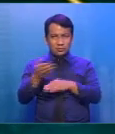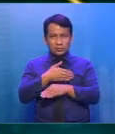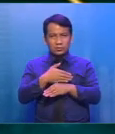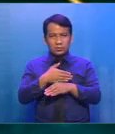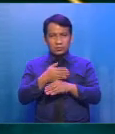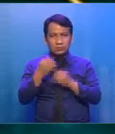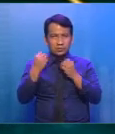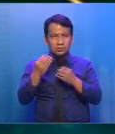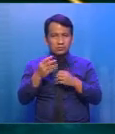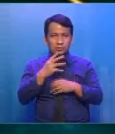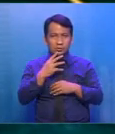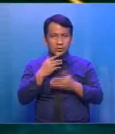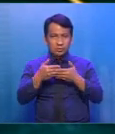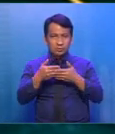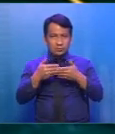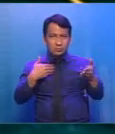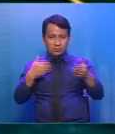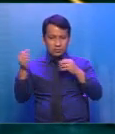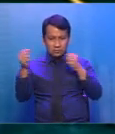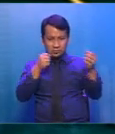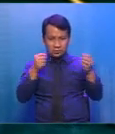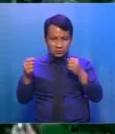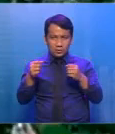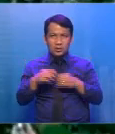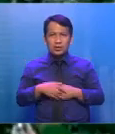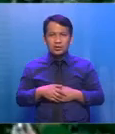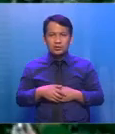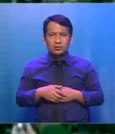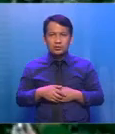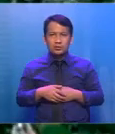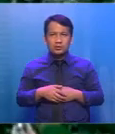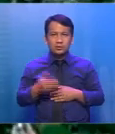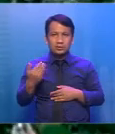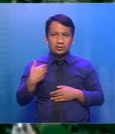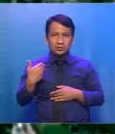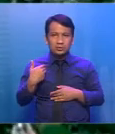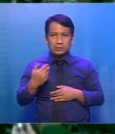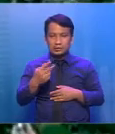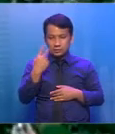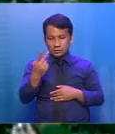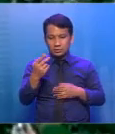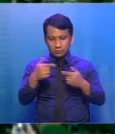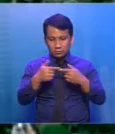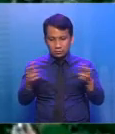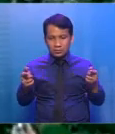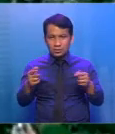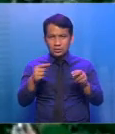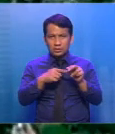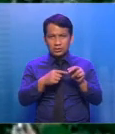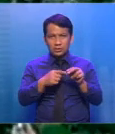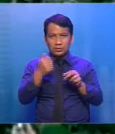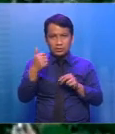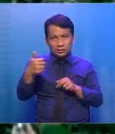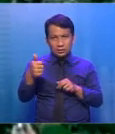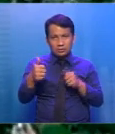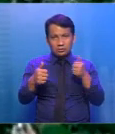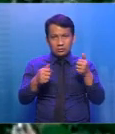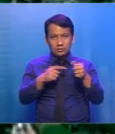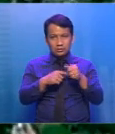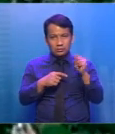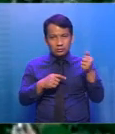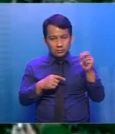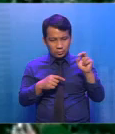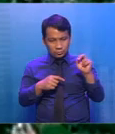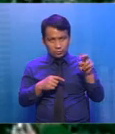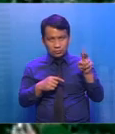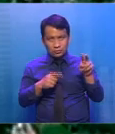mas maraming tubig bago pa tumama yung Ulysses? Nagbukas na kasi ng 2 gates ang Magat mula November 10 hanggang November